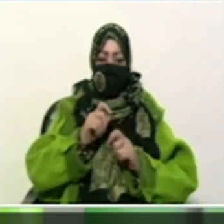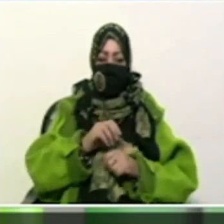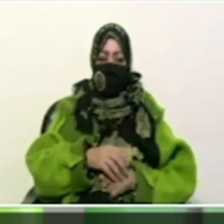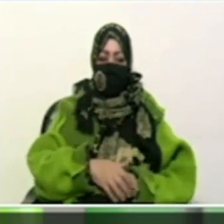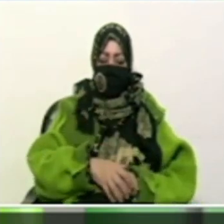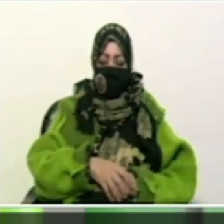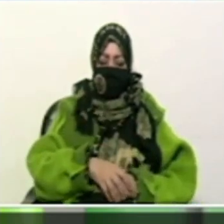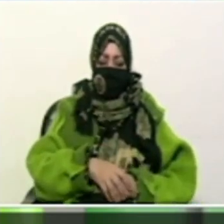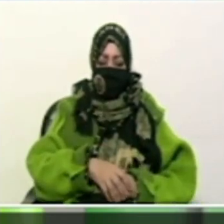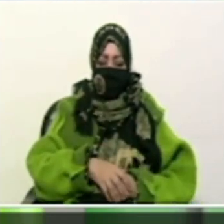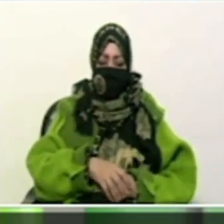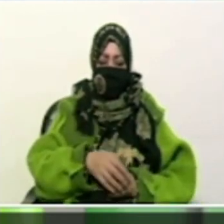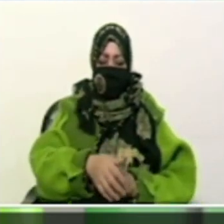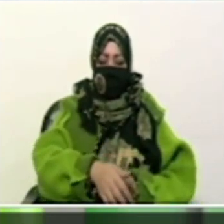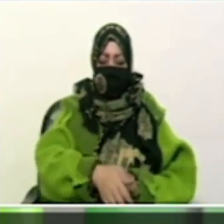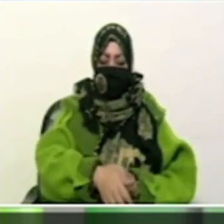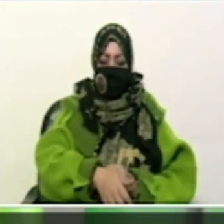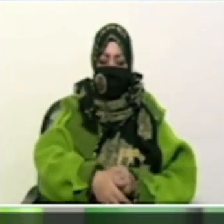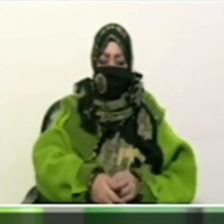هو عبد الله بن عبود مصلح اللي هو